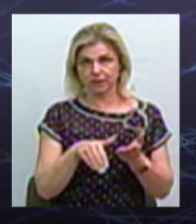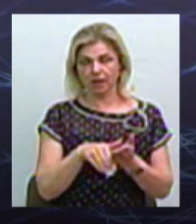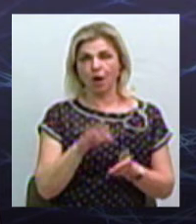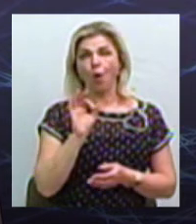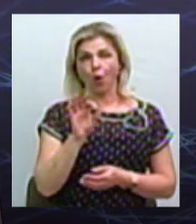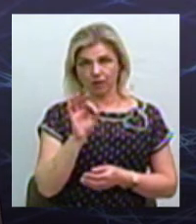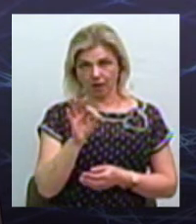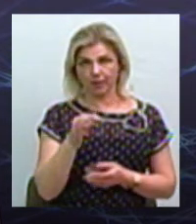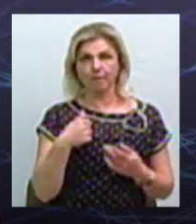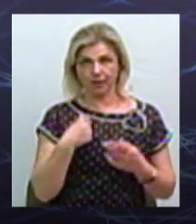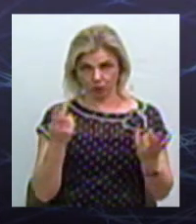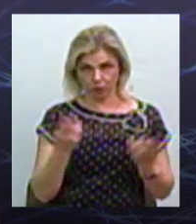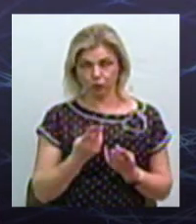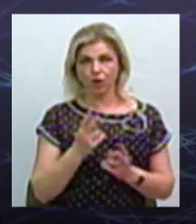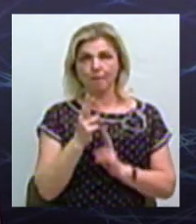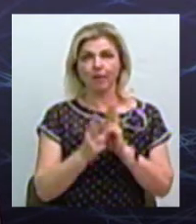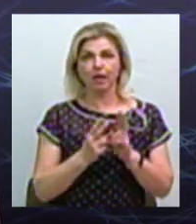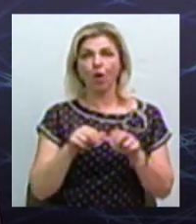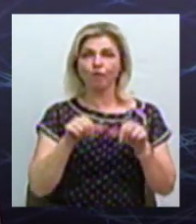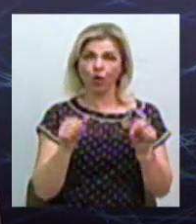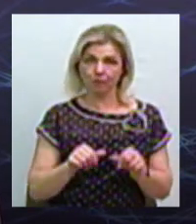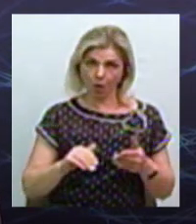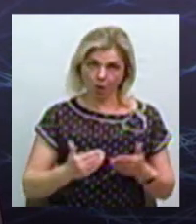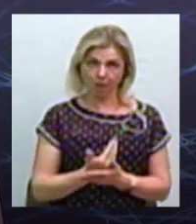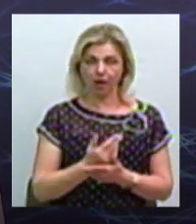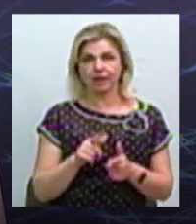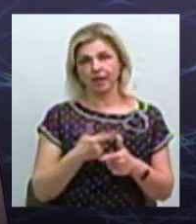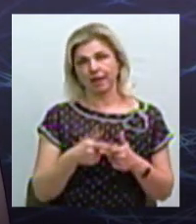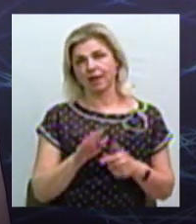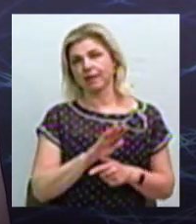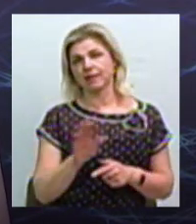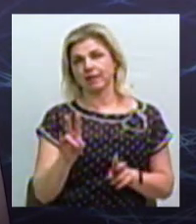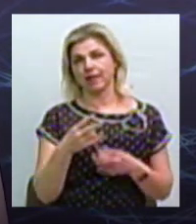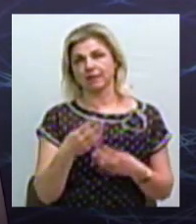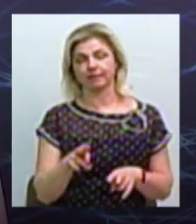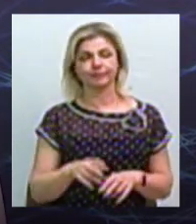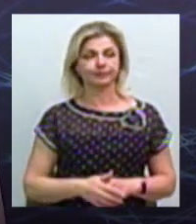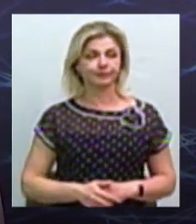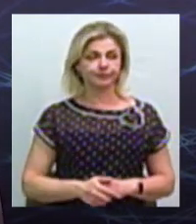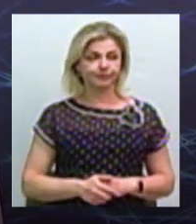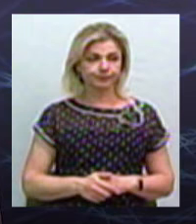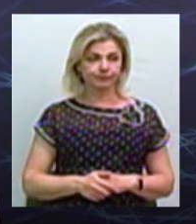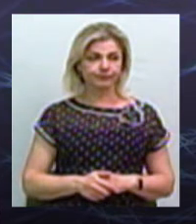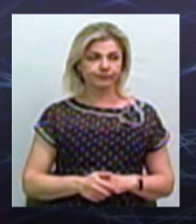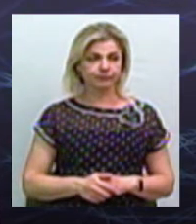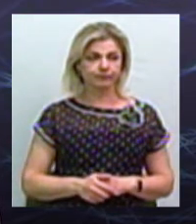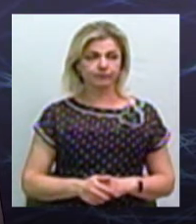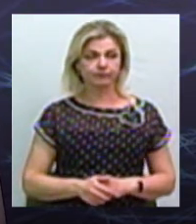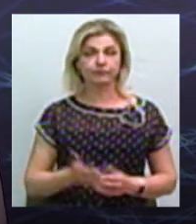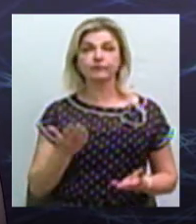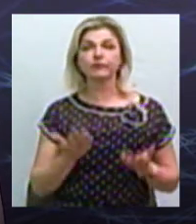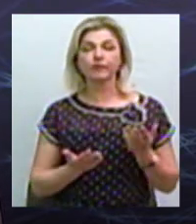месяце нужно переоформлять опять или нет? Якщо, будь ласка, Ольга, ваша відповідь. Так,